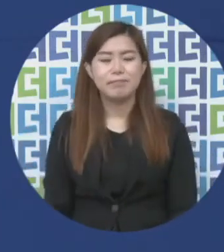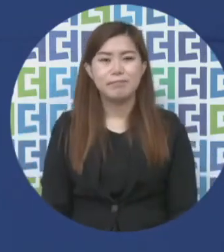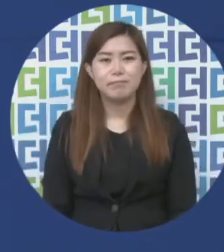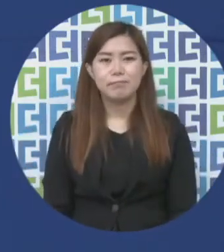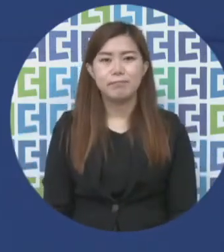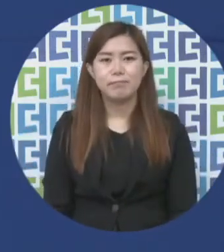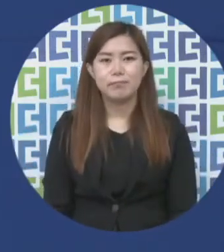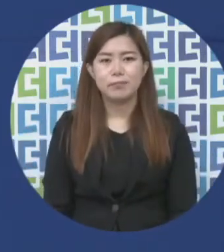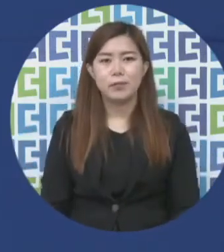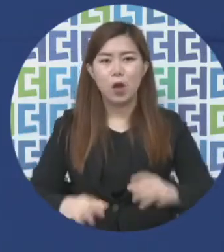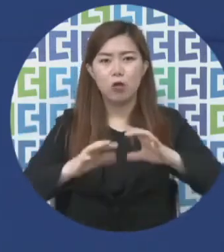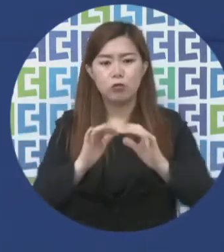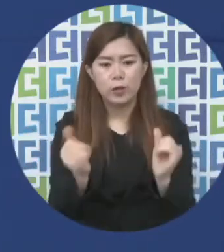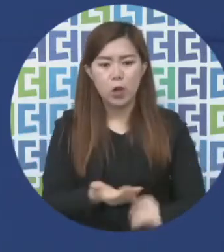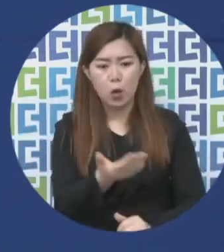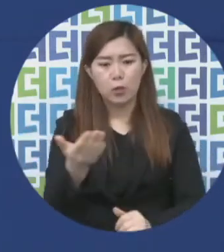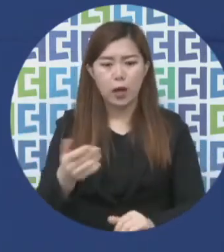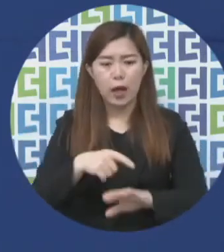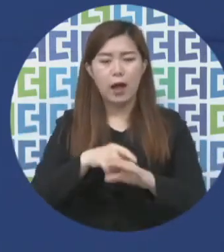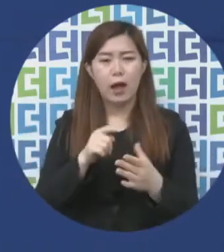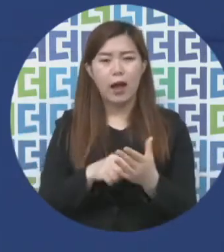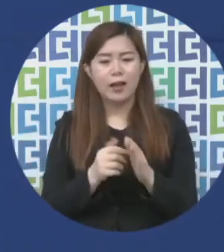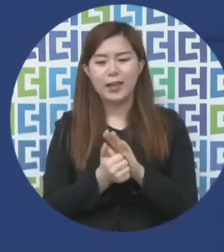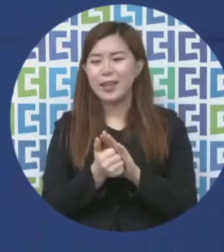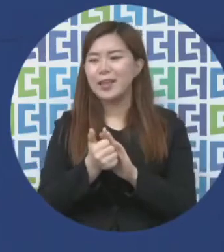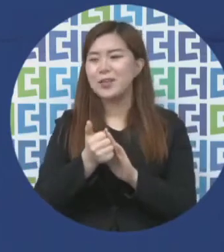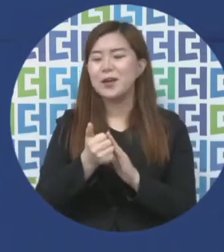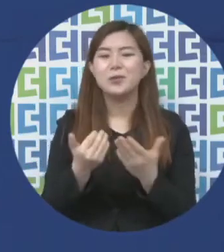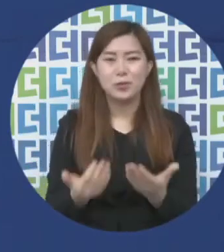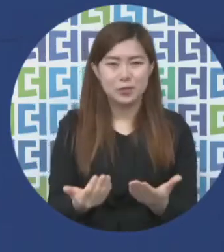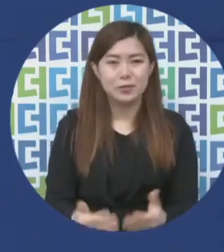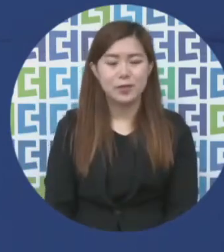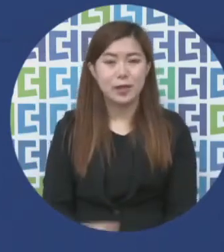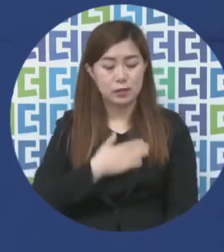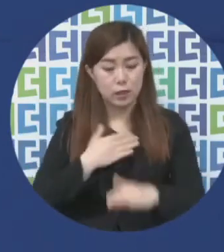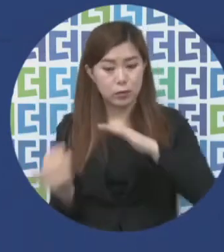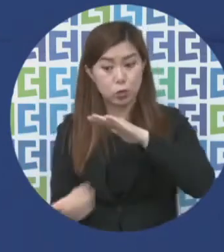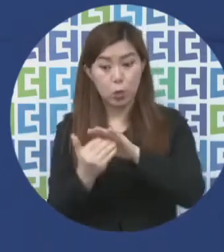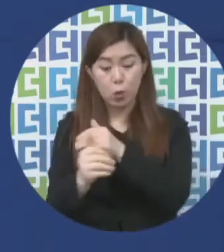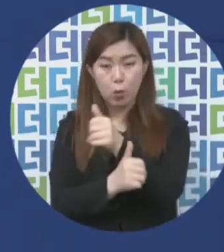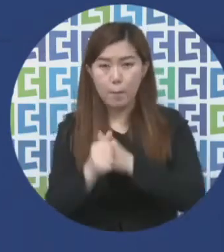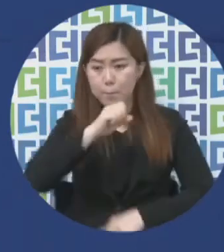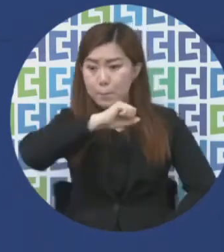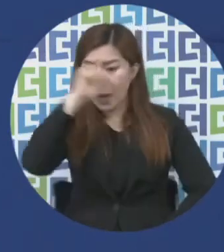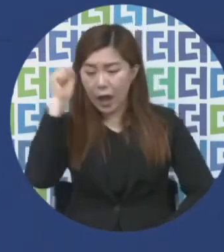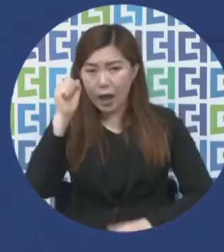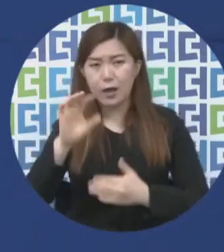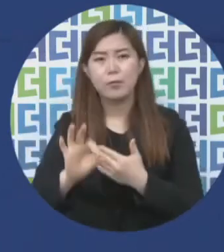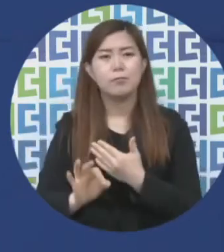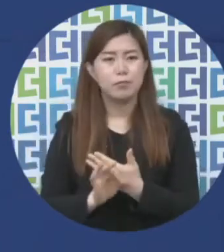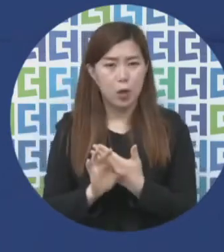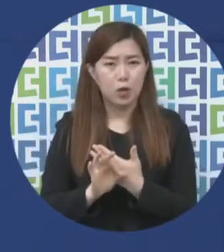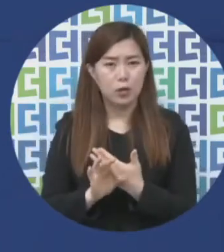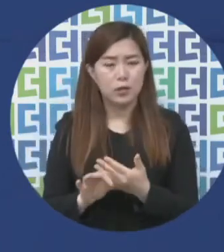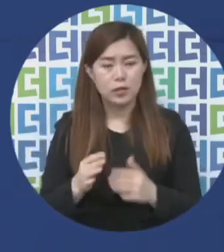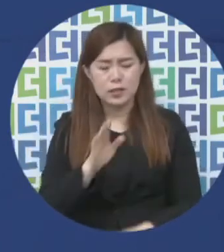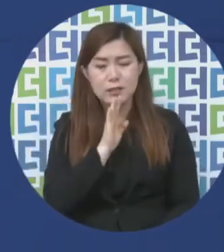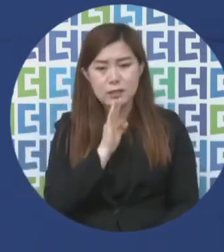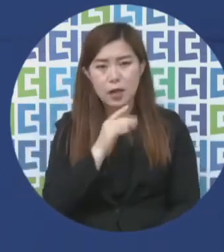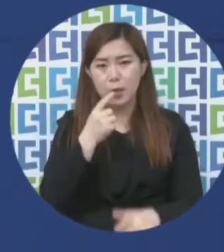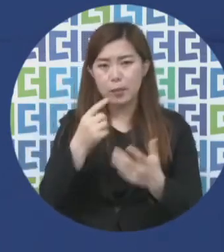국민의 가슴 속에 희망을 만들었습니다. 제가 최고위원이 되어 희망의 불씨가 민주의 불꽃이